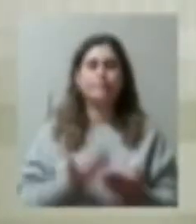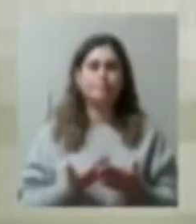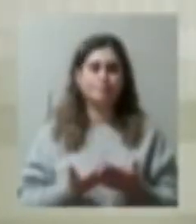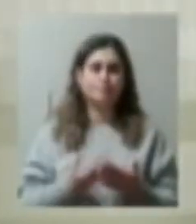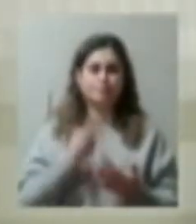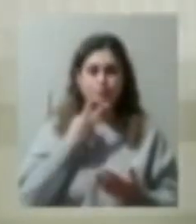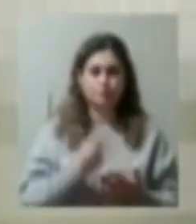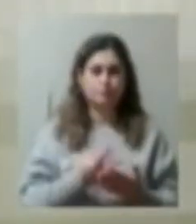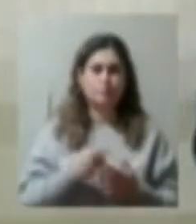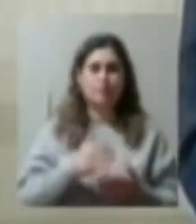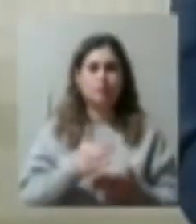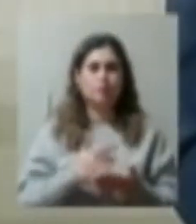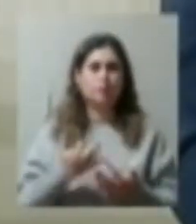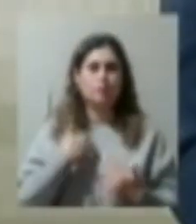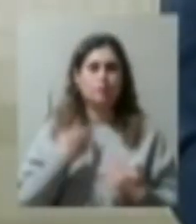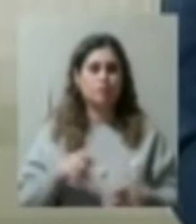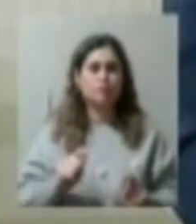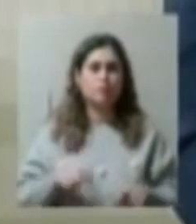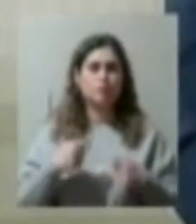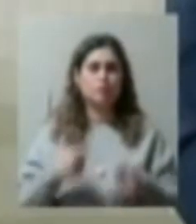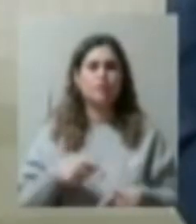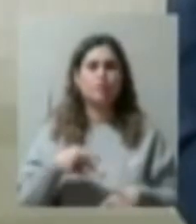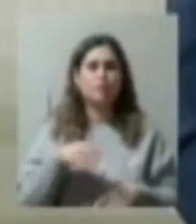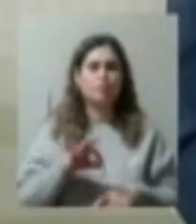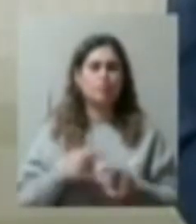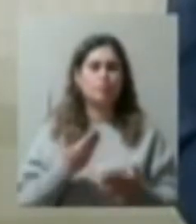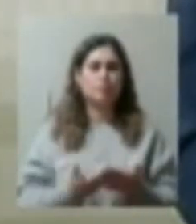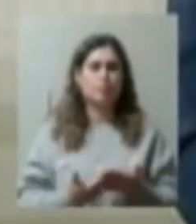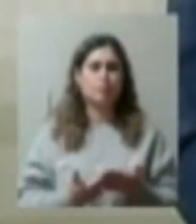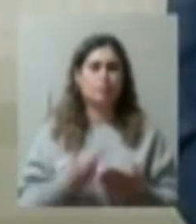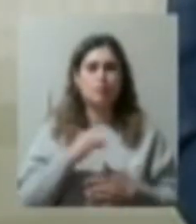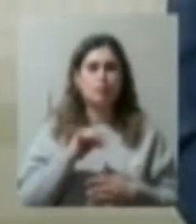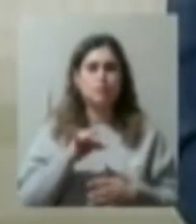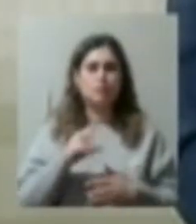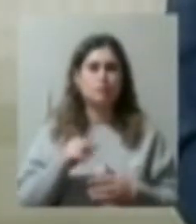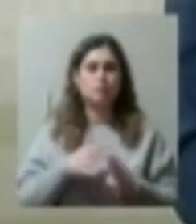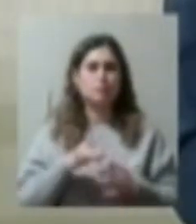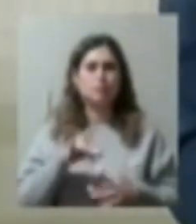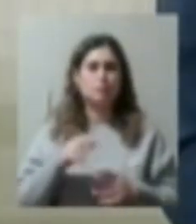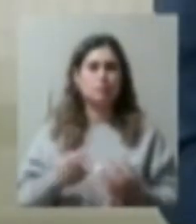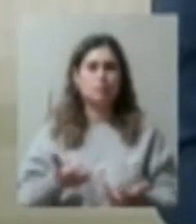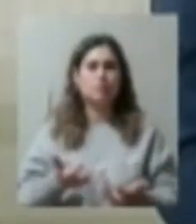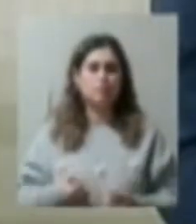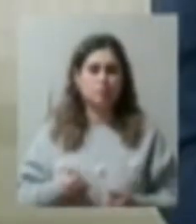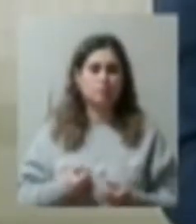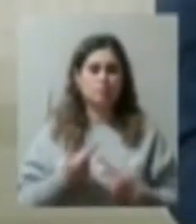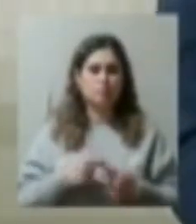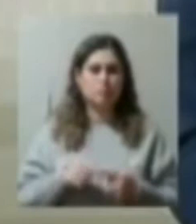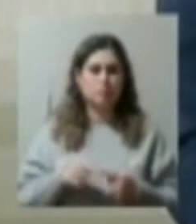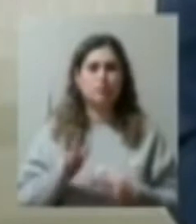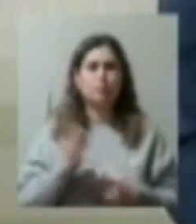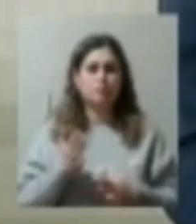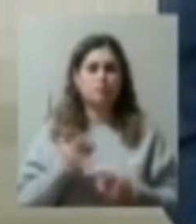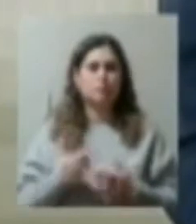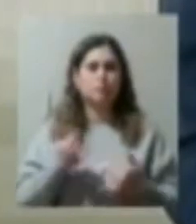по списку, який ми вже передавали, то, от, наприклад, Константинівська сільська рада отримала оці вівторок всього